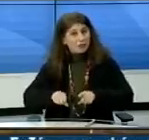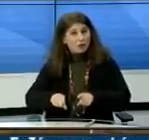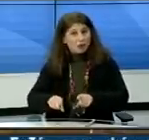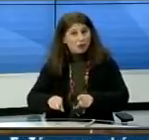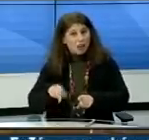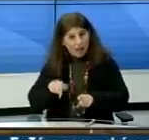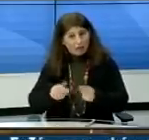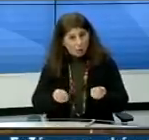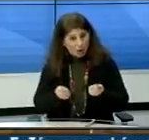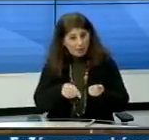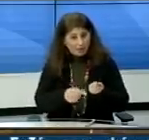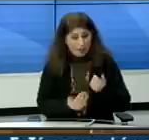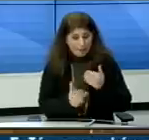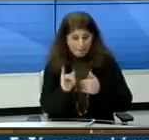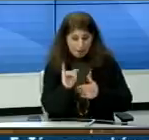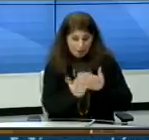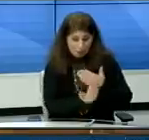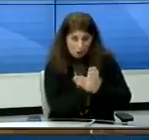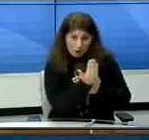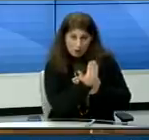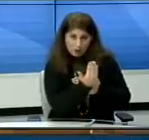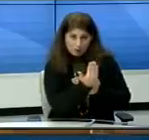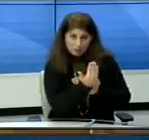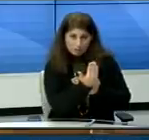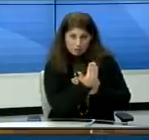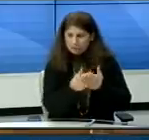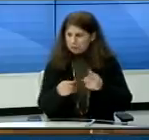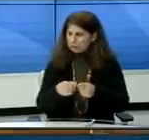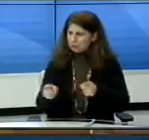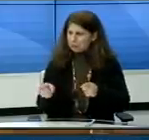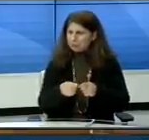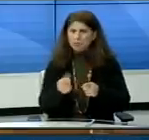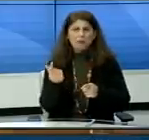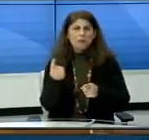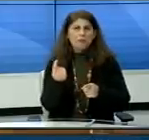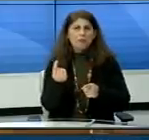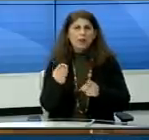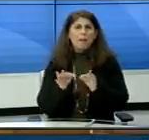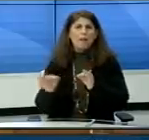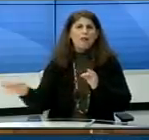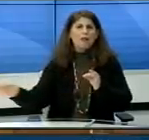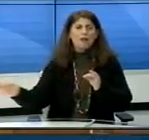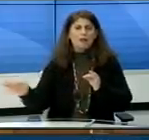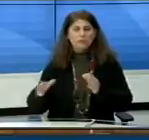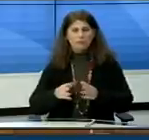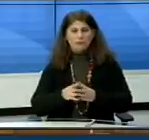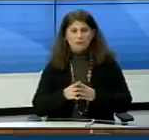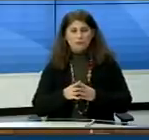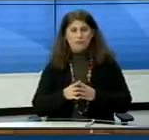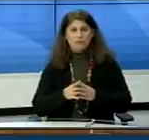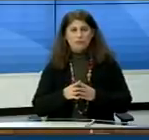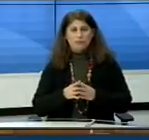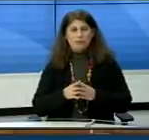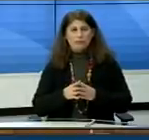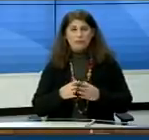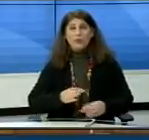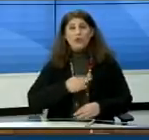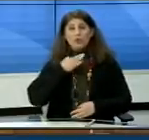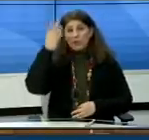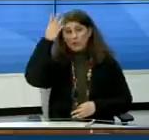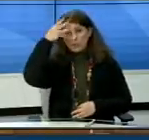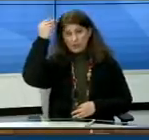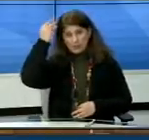Την ίδια στιγμή που συνέβαιναν αυτά, σε απόσταση μόλις λίγων εκατοντάδων μέτρων, ο κύριος